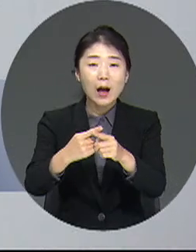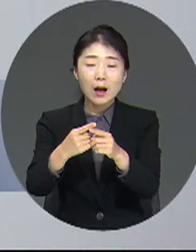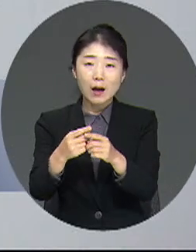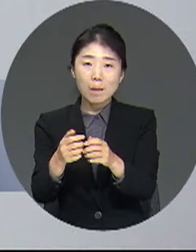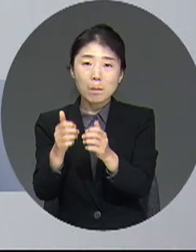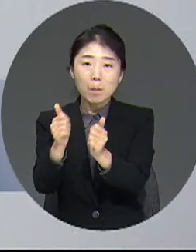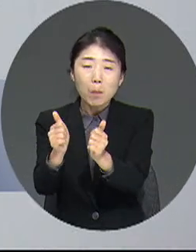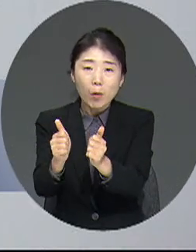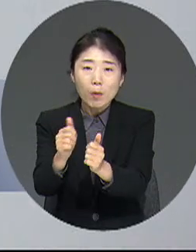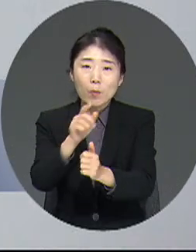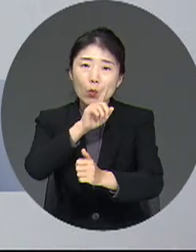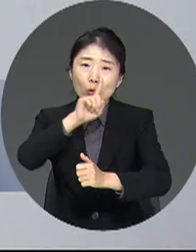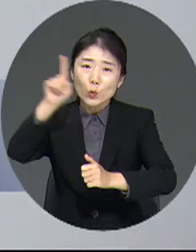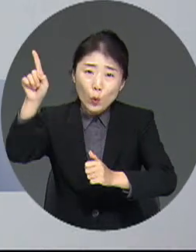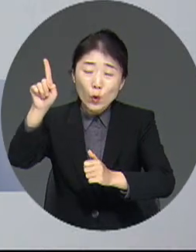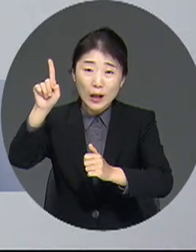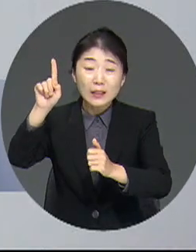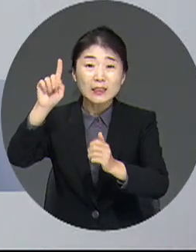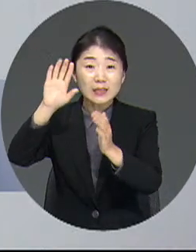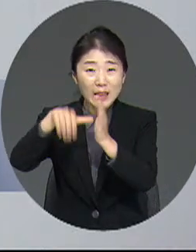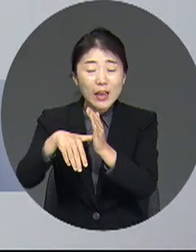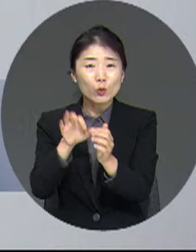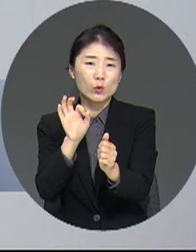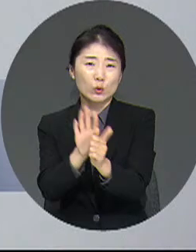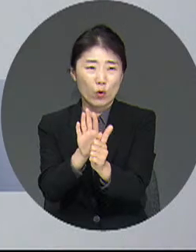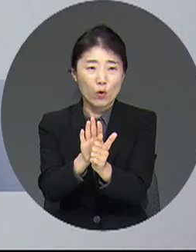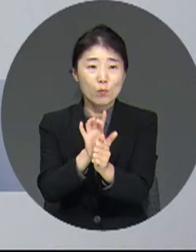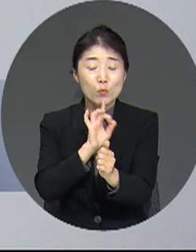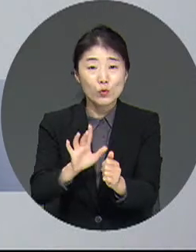법정 소송이 있을 때 배당하는 거죠